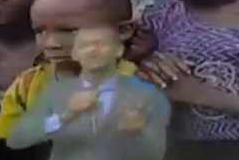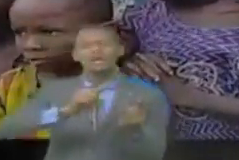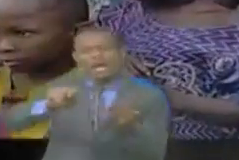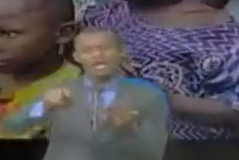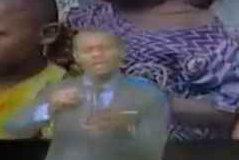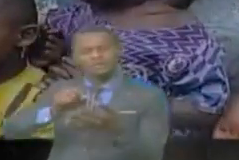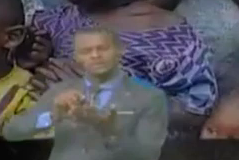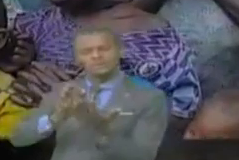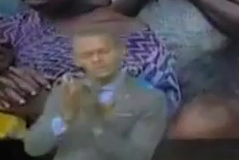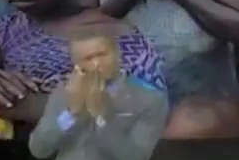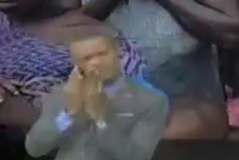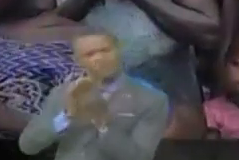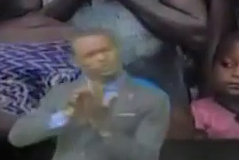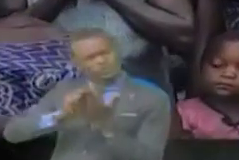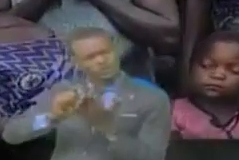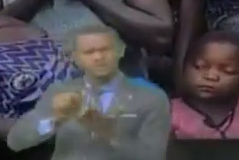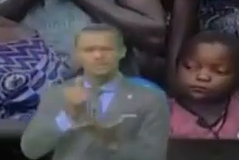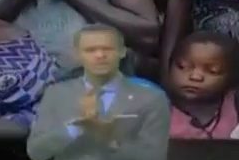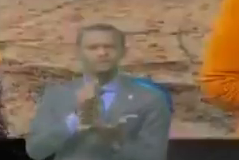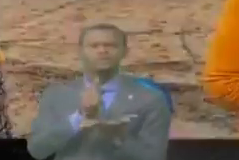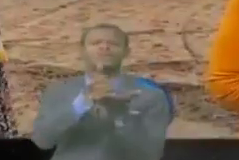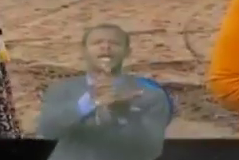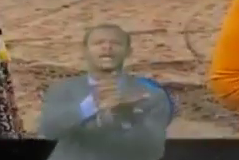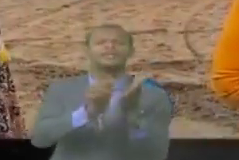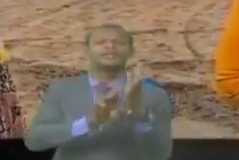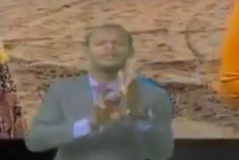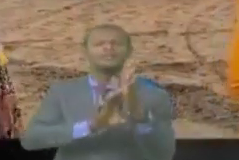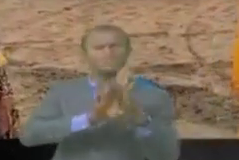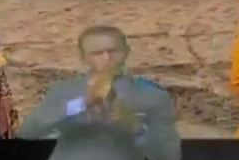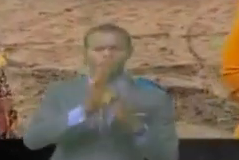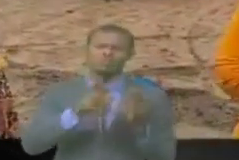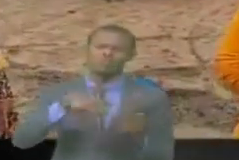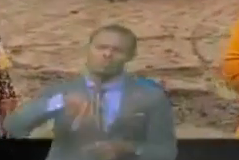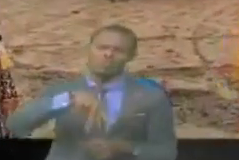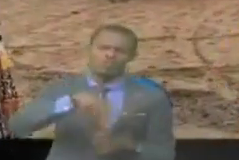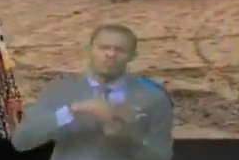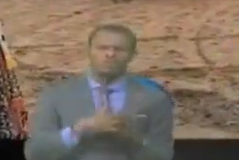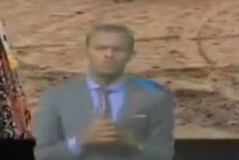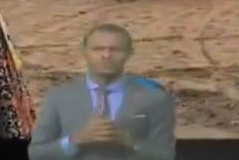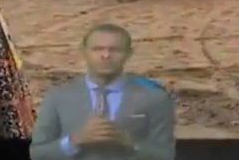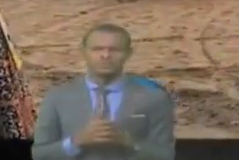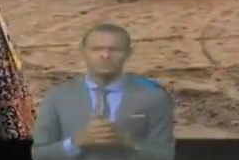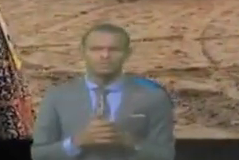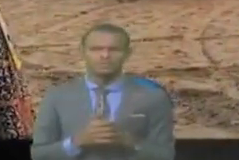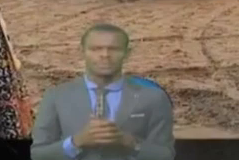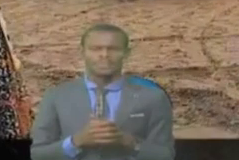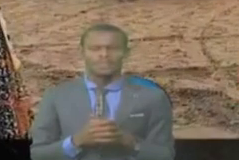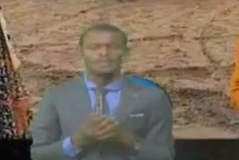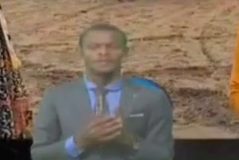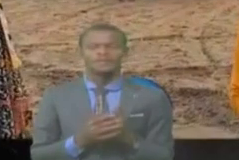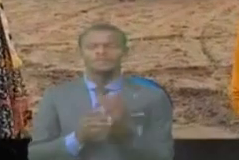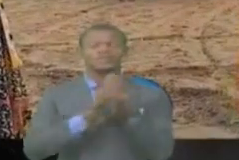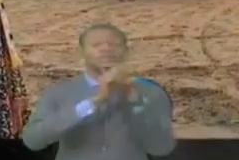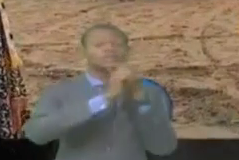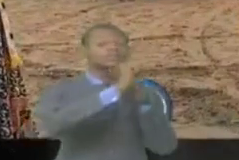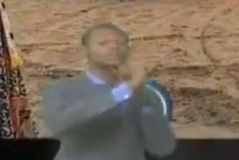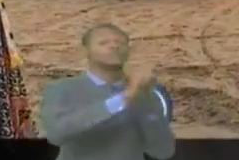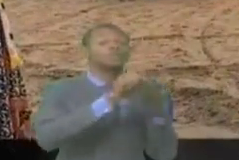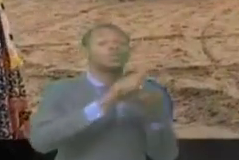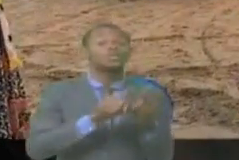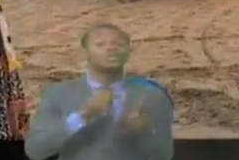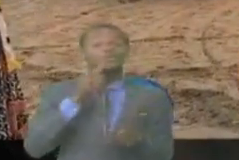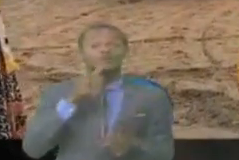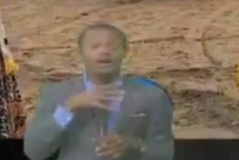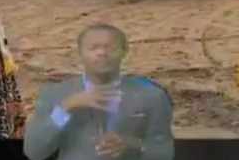car c'est le socle d'un développement durable. En tant que femme, Jules César a également sensibilisé les femmes sur la situation